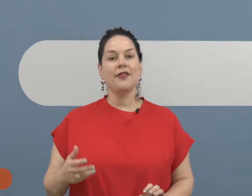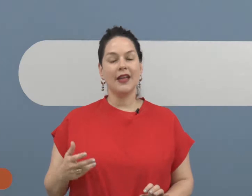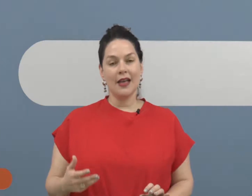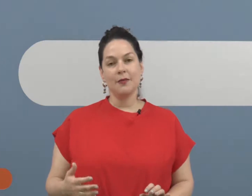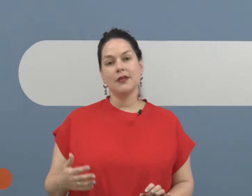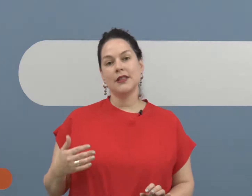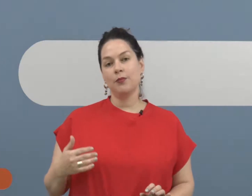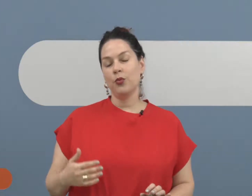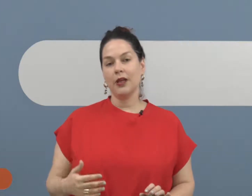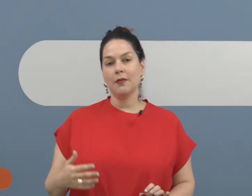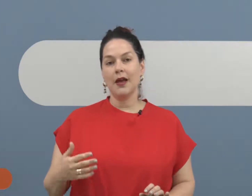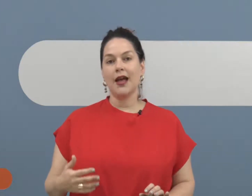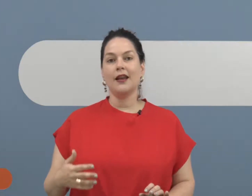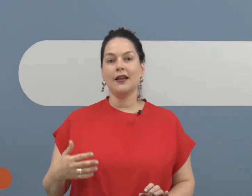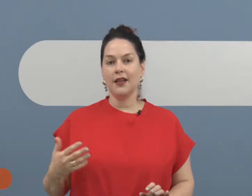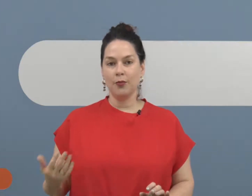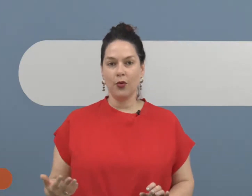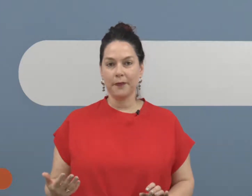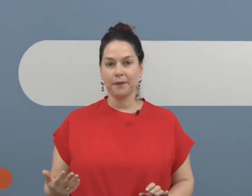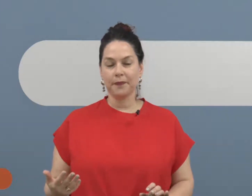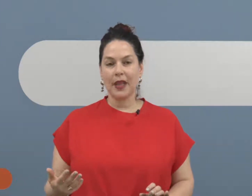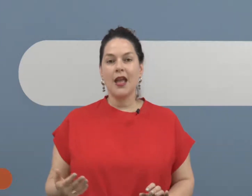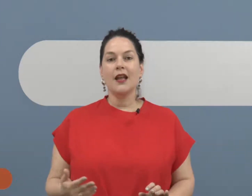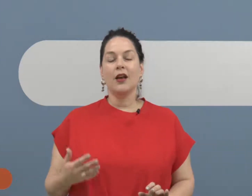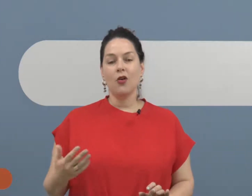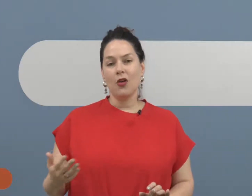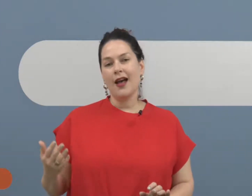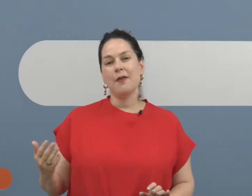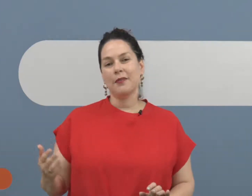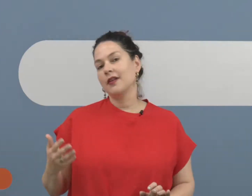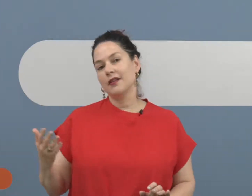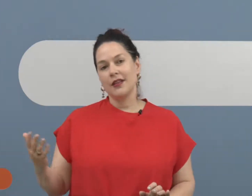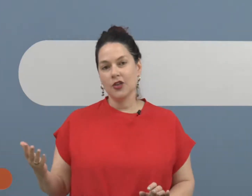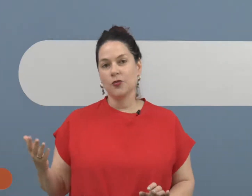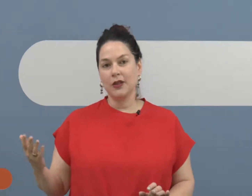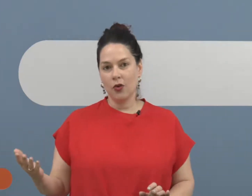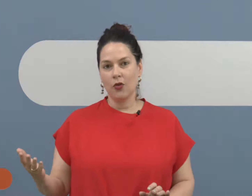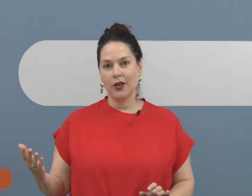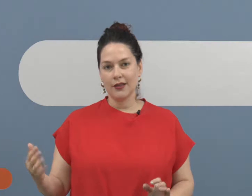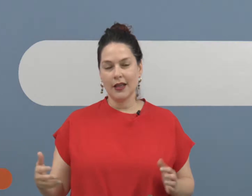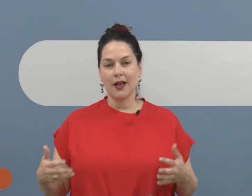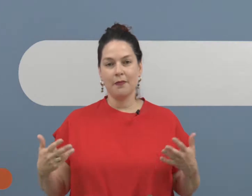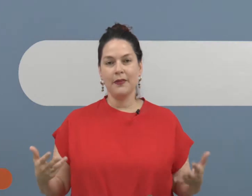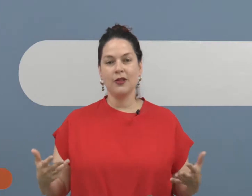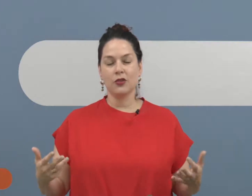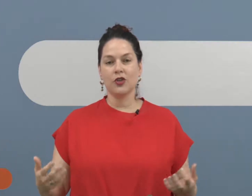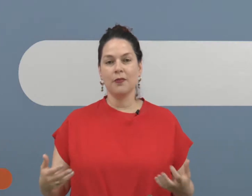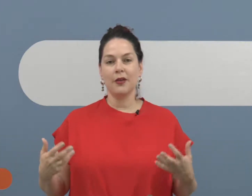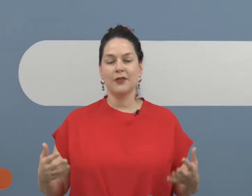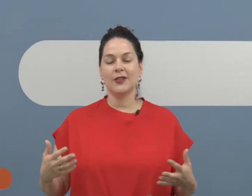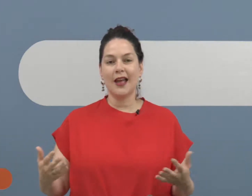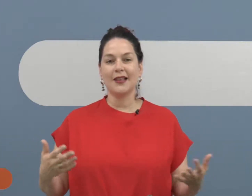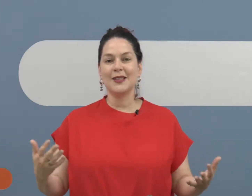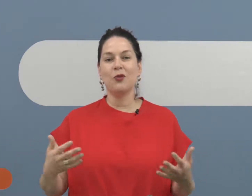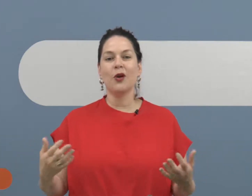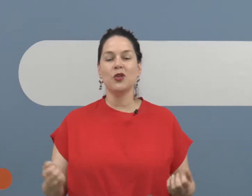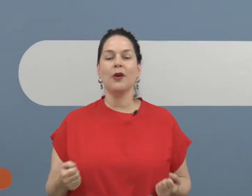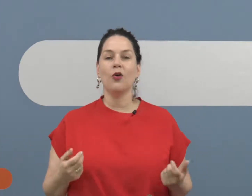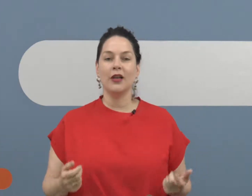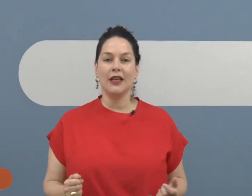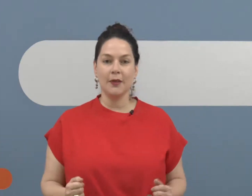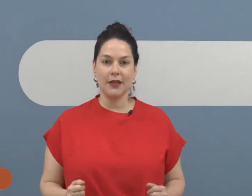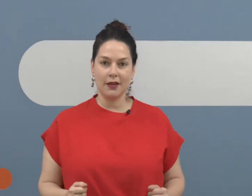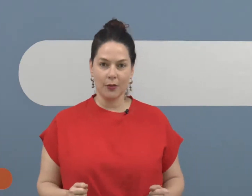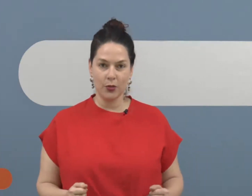אנשים, וגם סיפורים על גיבורים. לכל עם יש מיתולוגיה, זה המיתוס, זה